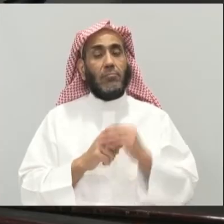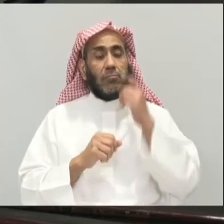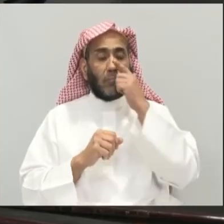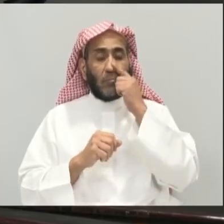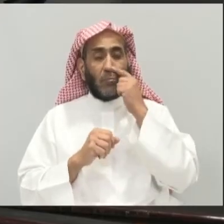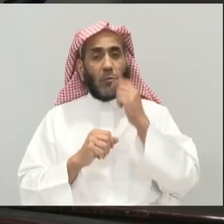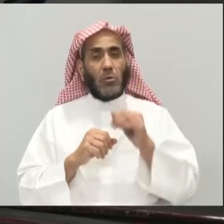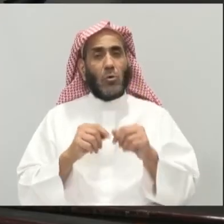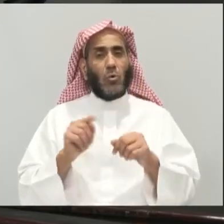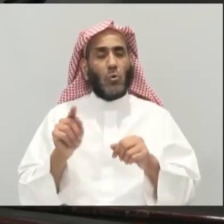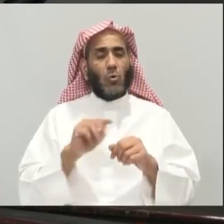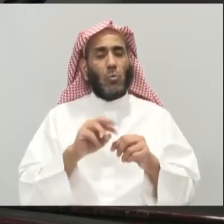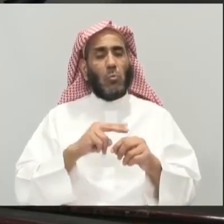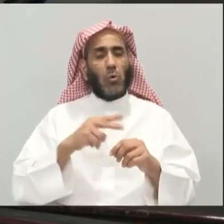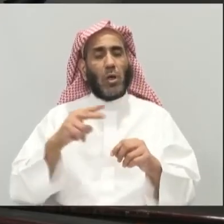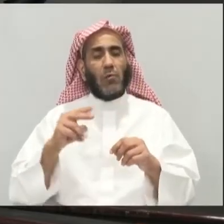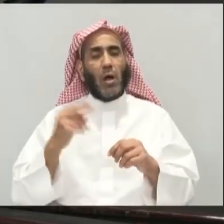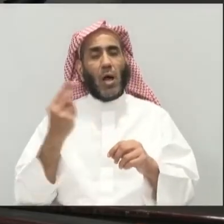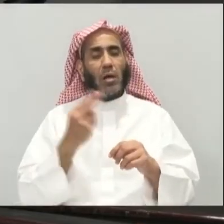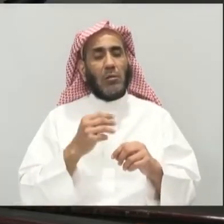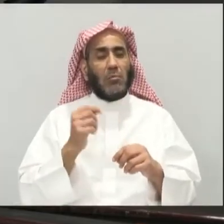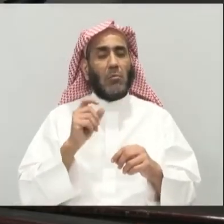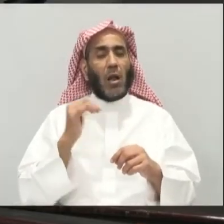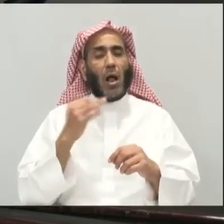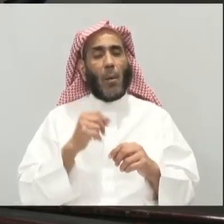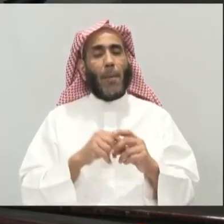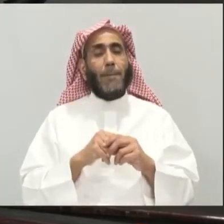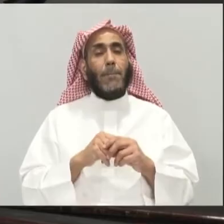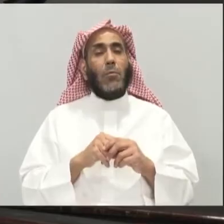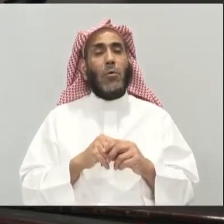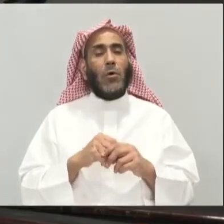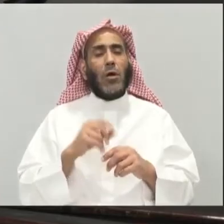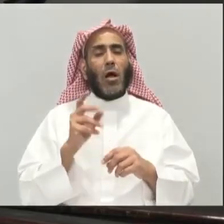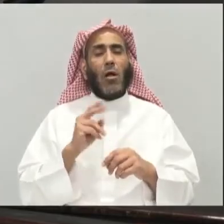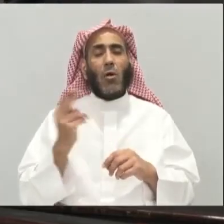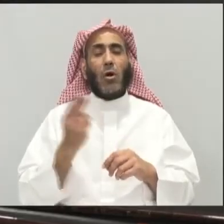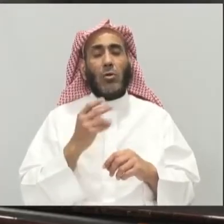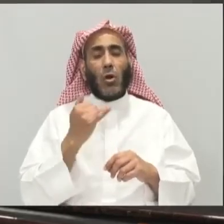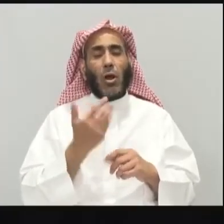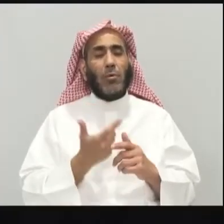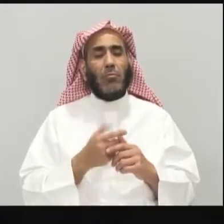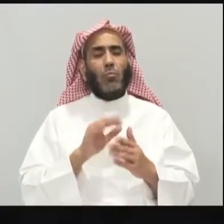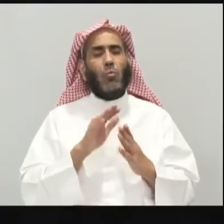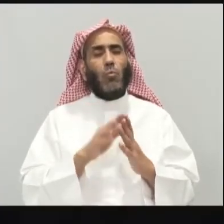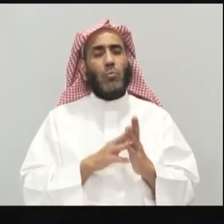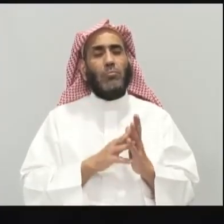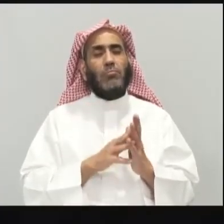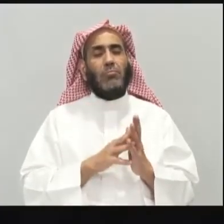بخطوط مختلفه من الخط العربي مثل ما تعرفون الخط العربي يوجد فيه